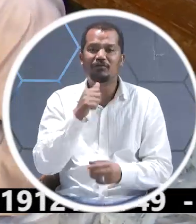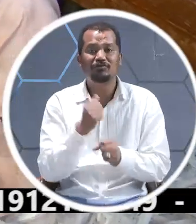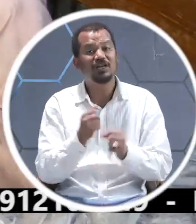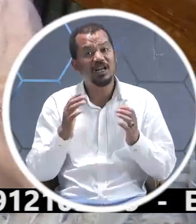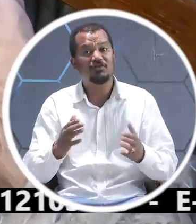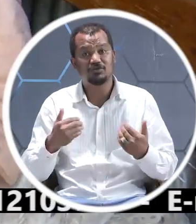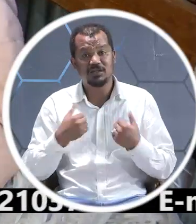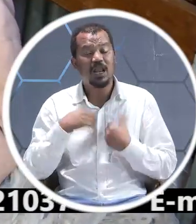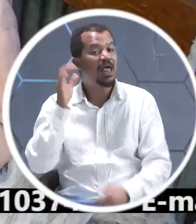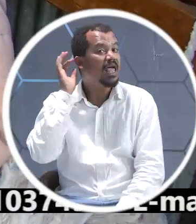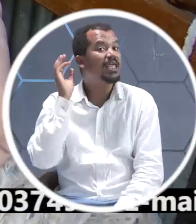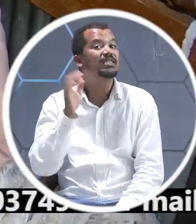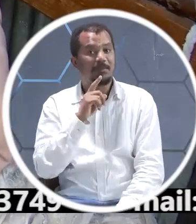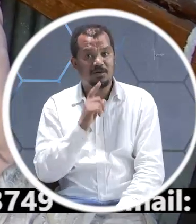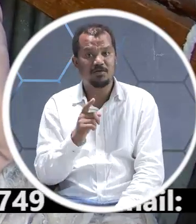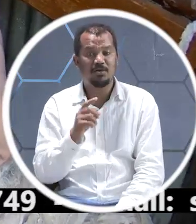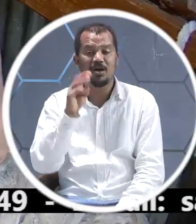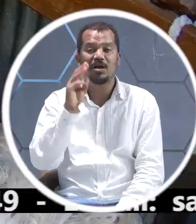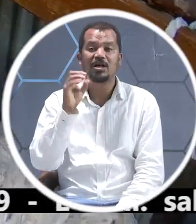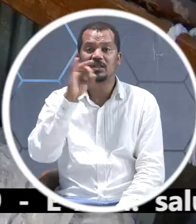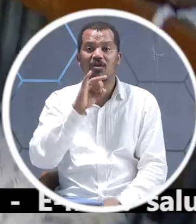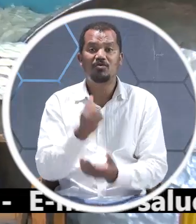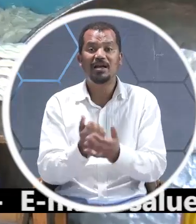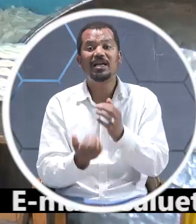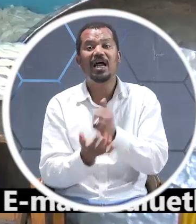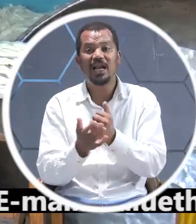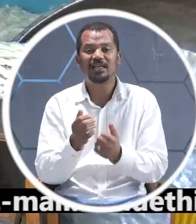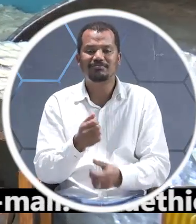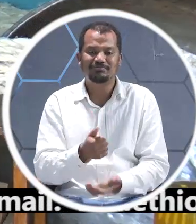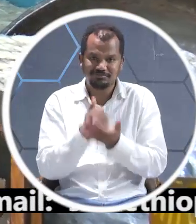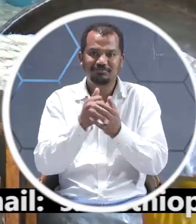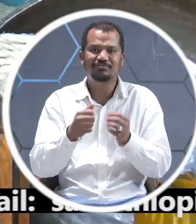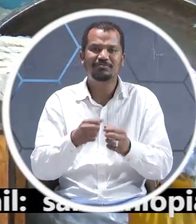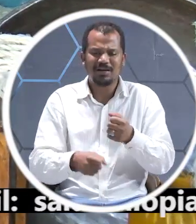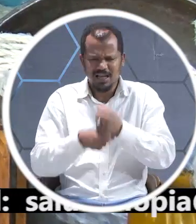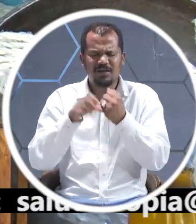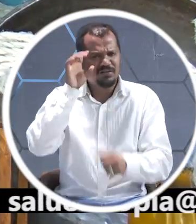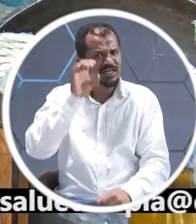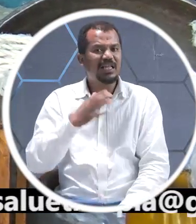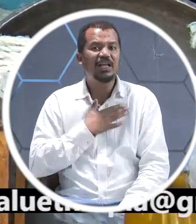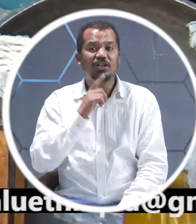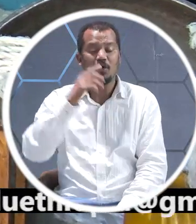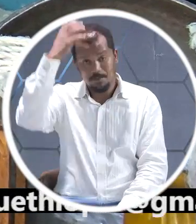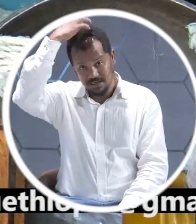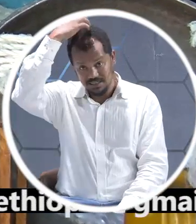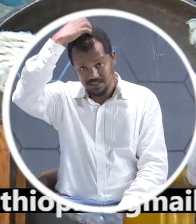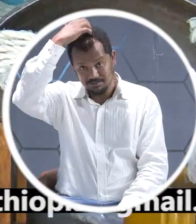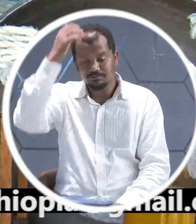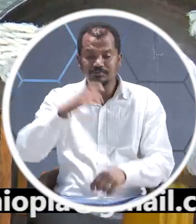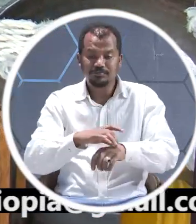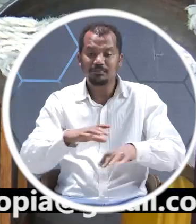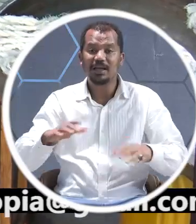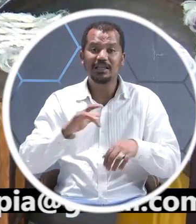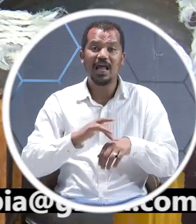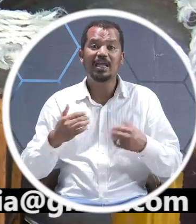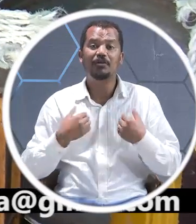የማይከፈላቸውም ሰራተኞች እንዳሉ እየሰማን ነው። እና ሳሉ መረዳዳትን ማገዝ መደገፍ ግዴታችን ነው። መንግስትም እንግዲህ